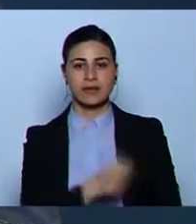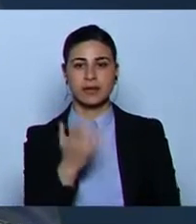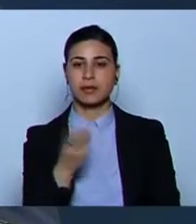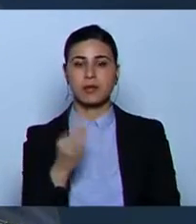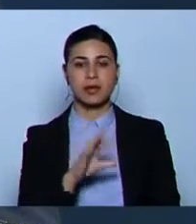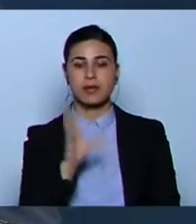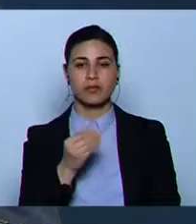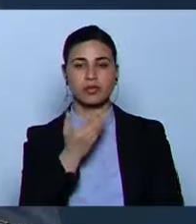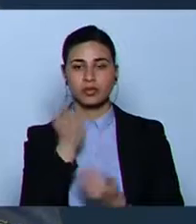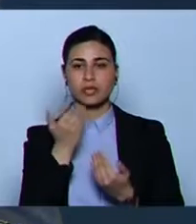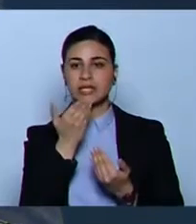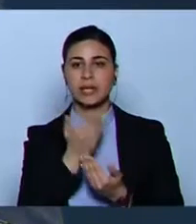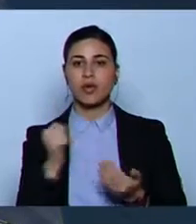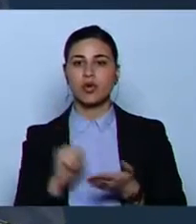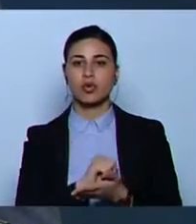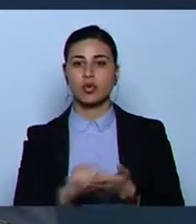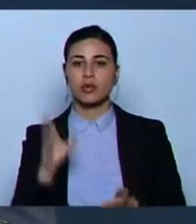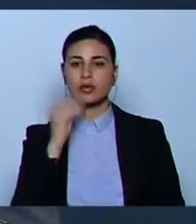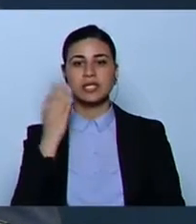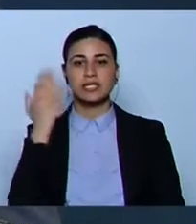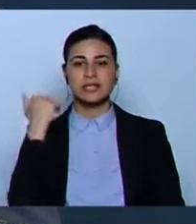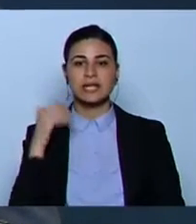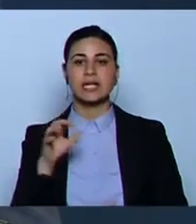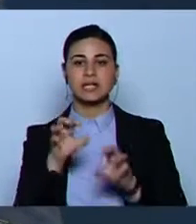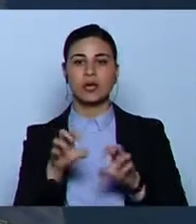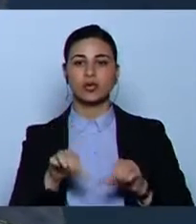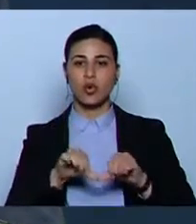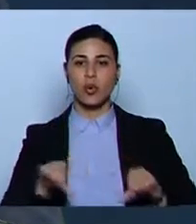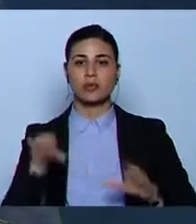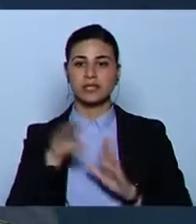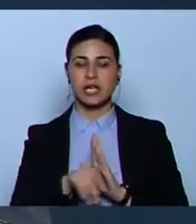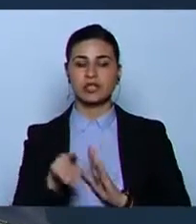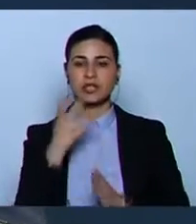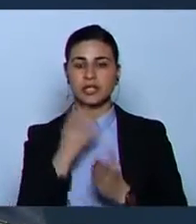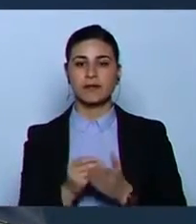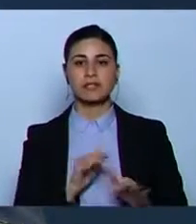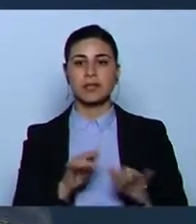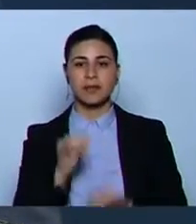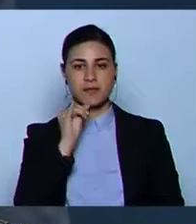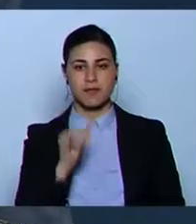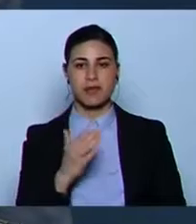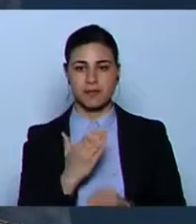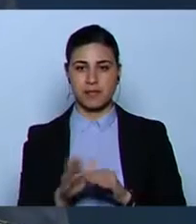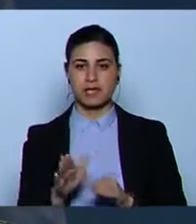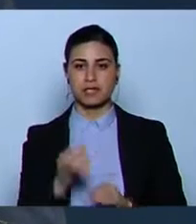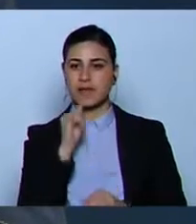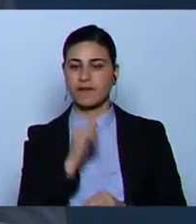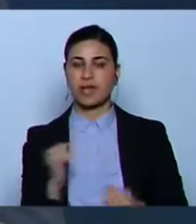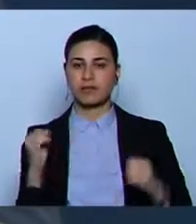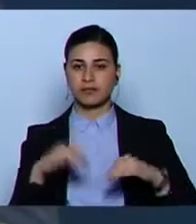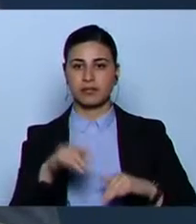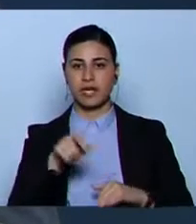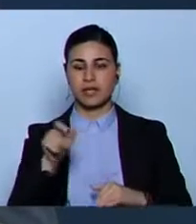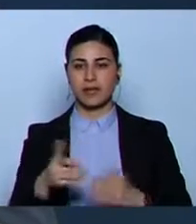მათაც არ აქვს საბოლოო დოკუმენტი, როდესაც წინა საკონსტიტუციო კომისიაში მიუხედავად მისი ქმედუნარობისა, ასე ვთქვათ, ქოლუმბერ იკრიბებოდა და ასე